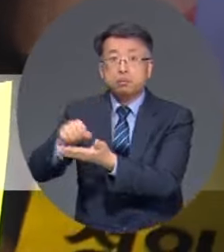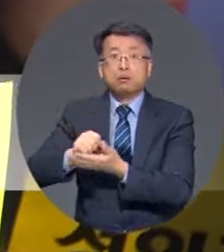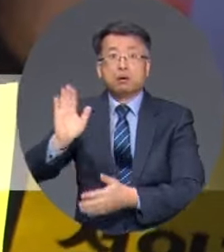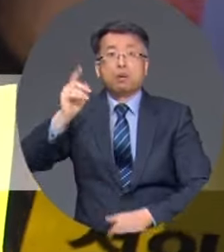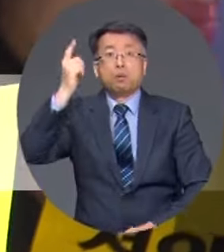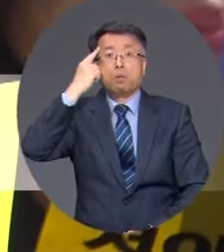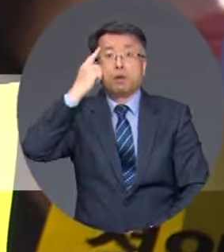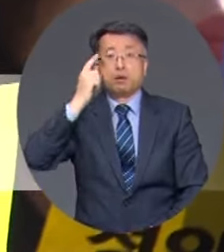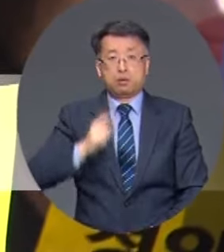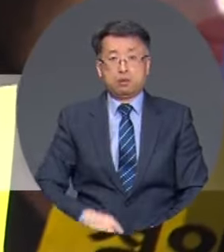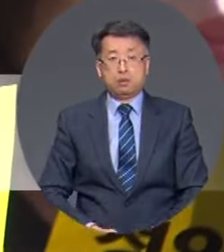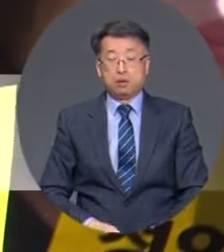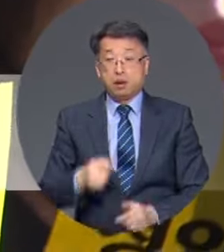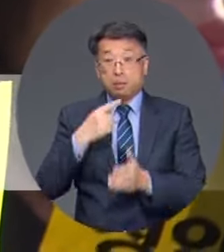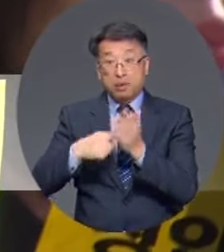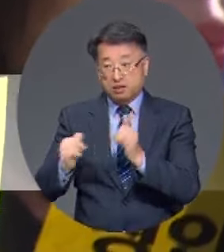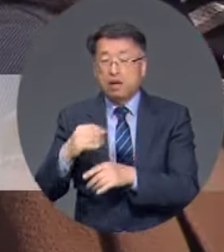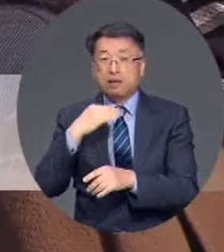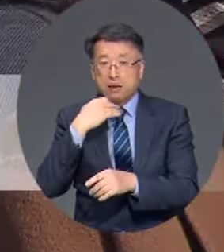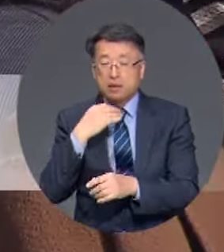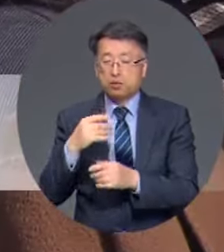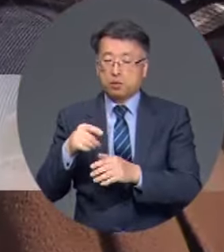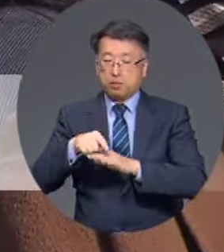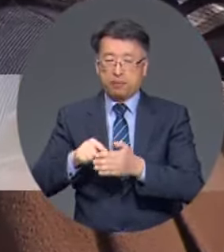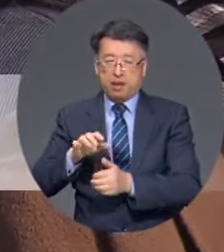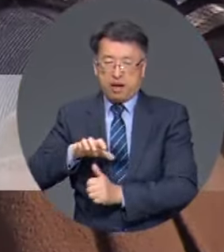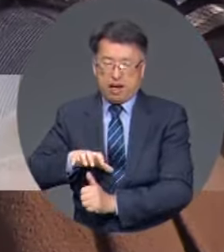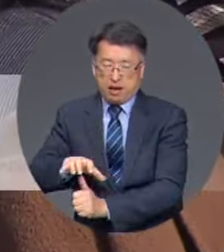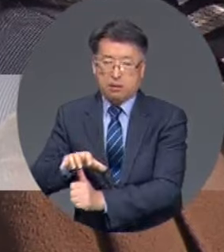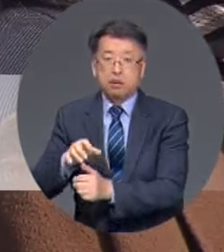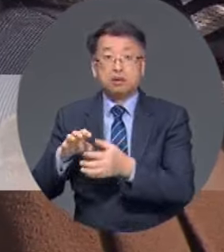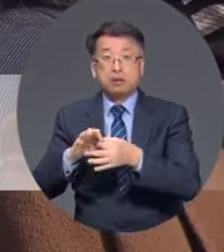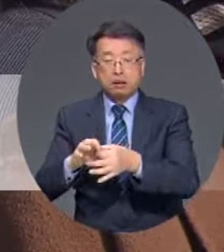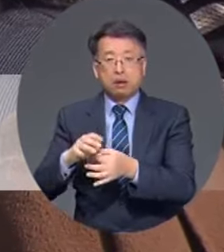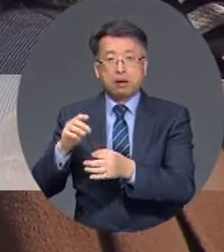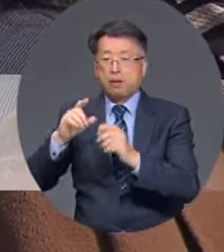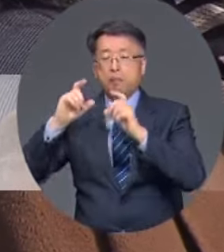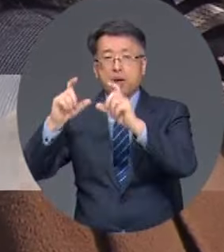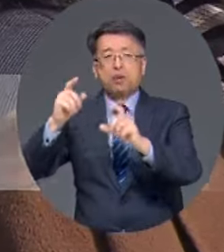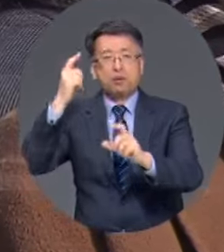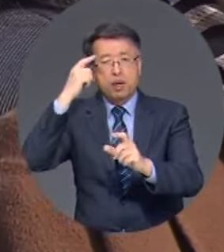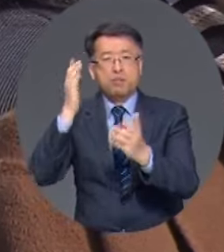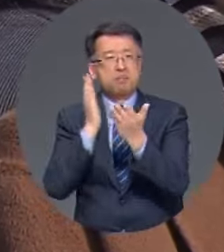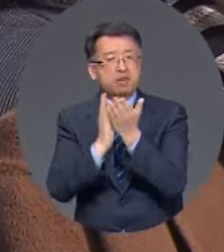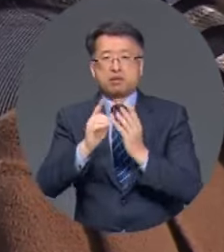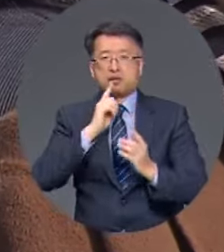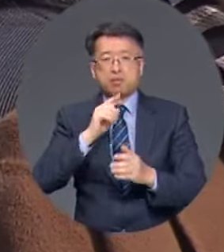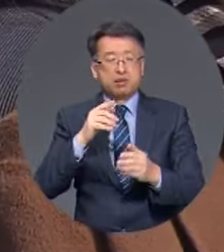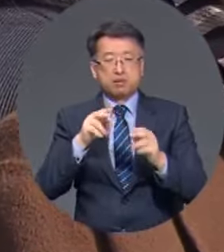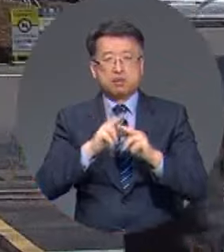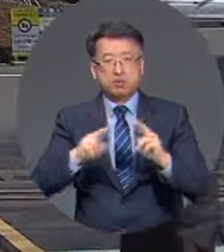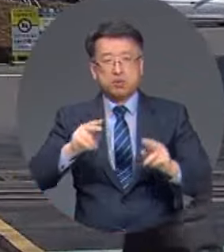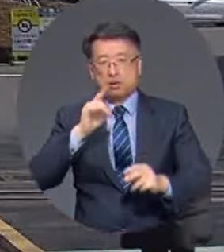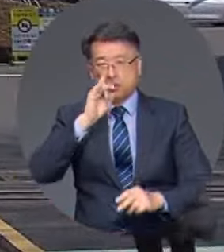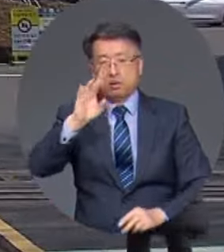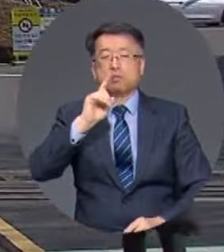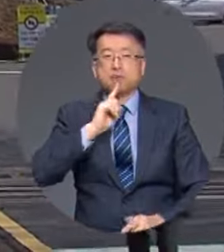채택하지 않았다며 피해자의 연령과 심리적 압박을 고려하지 않은 판결이라고 덧붙였습니다.